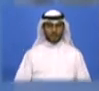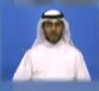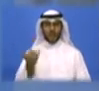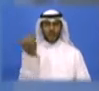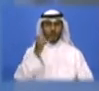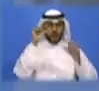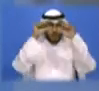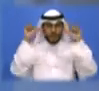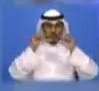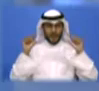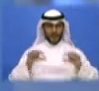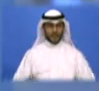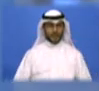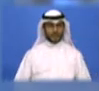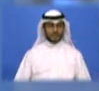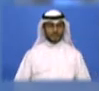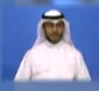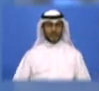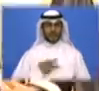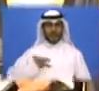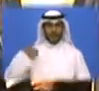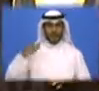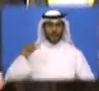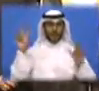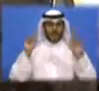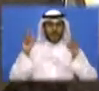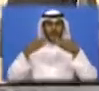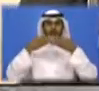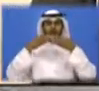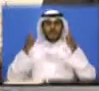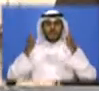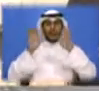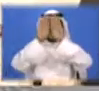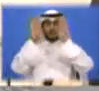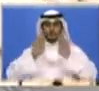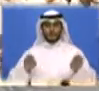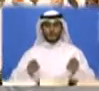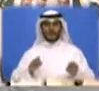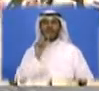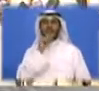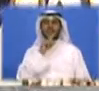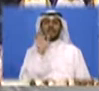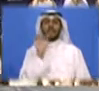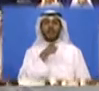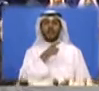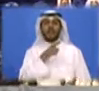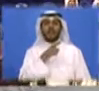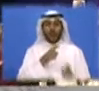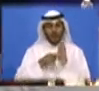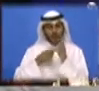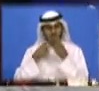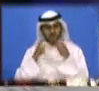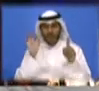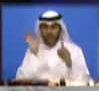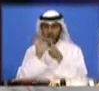أهم وأبرز العناوين. وزير الأعلام خلال افتتاح مسرح السلمية يؤكد أن هذا الحدث هو الخطوة الأولى